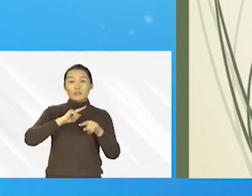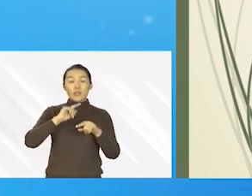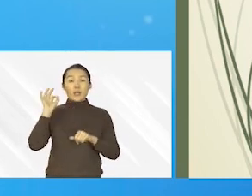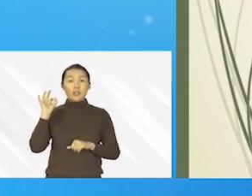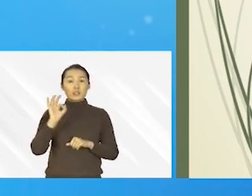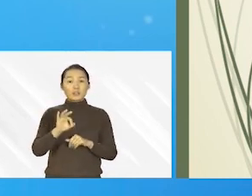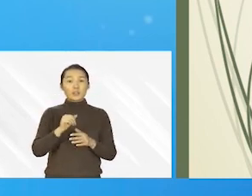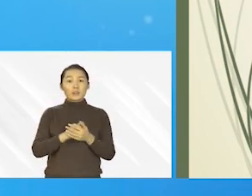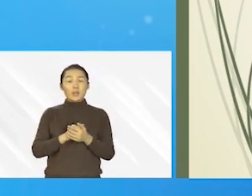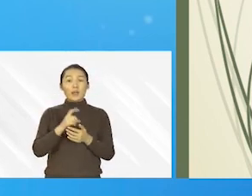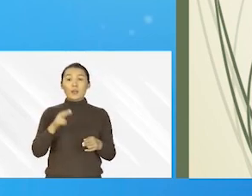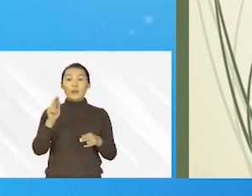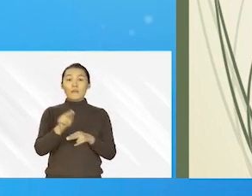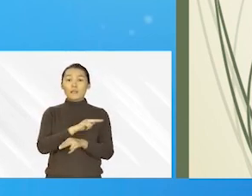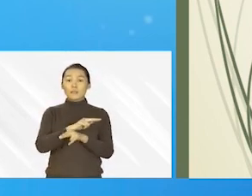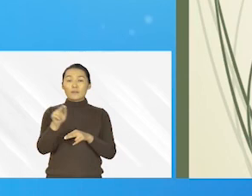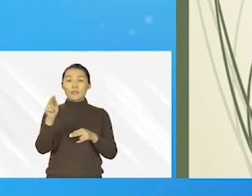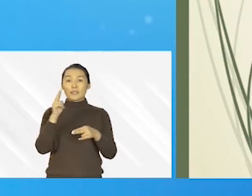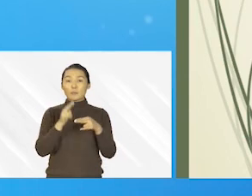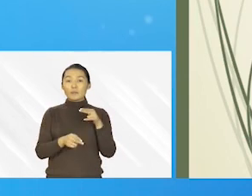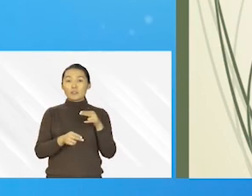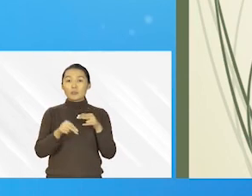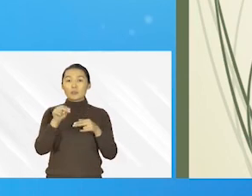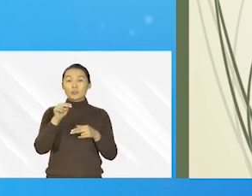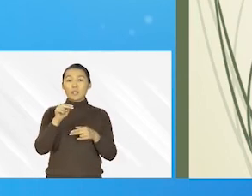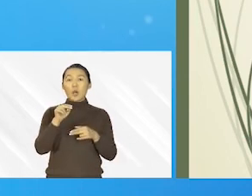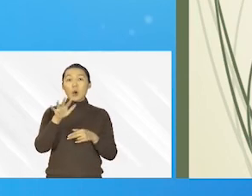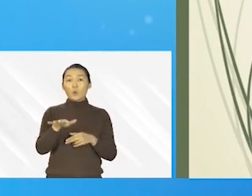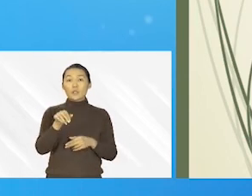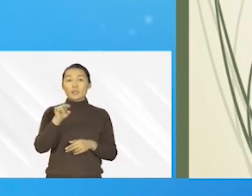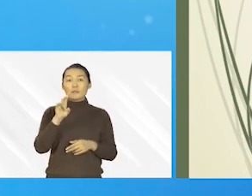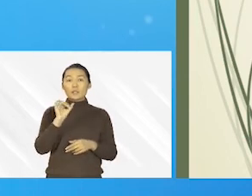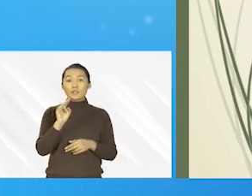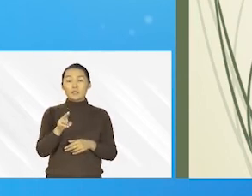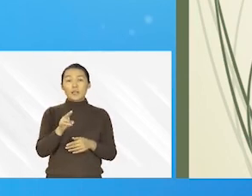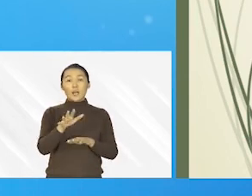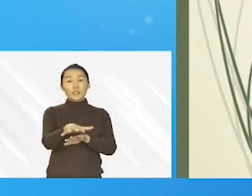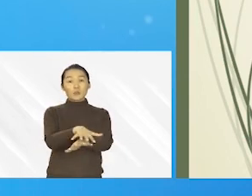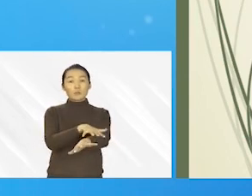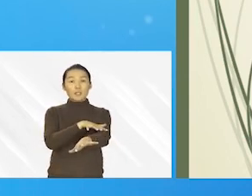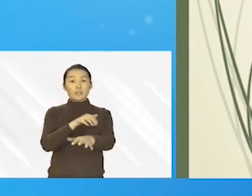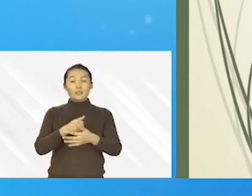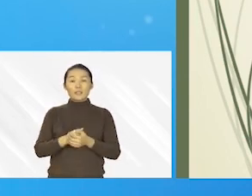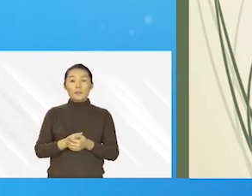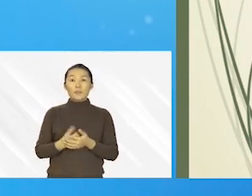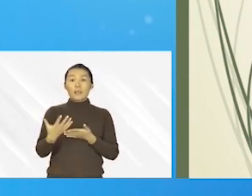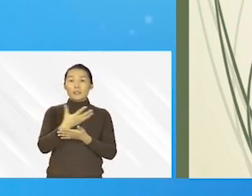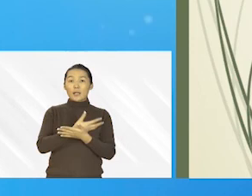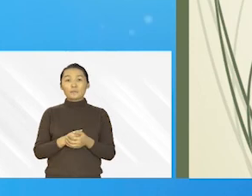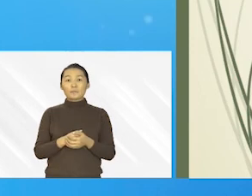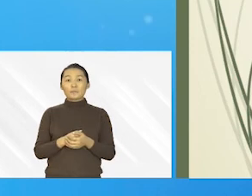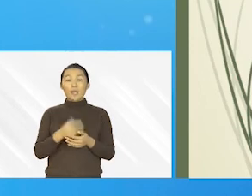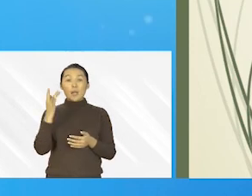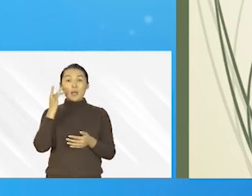хромосомных нарушений. Восстановление поврежденных участков ДНК идет медленнее. Накапливаются